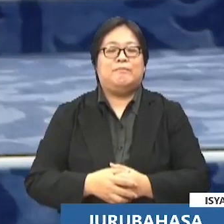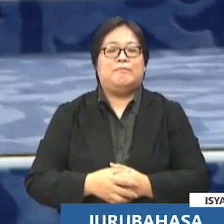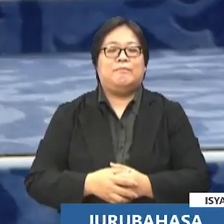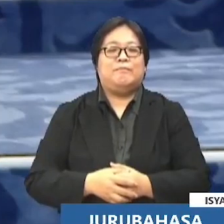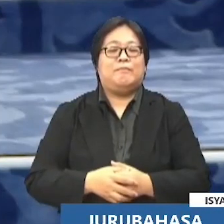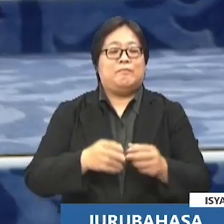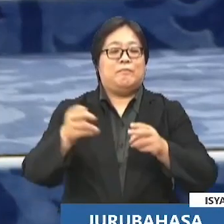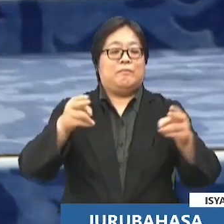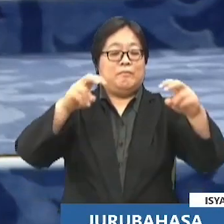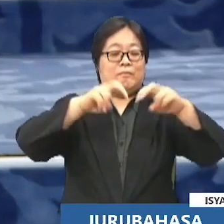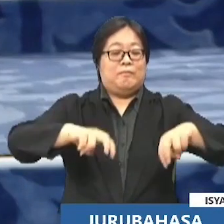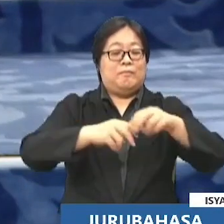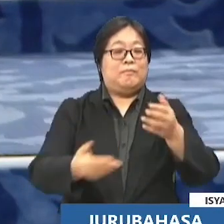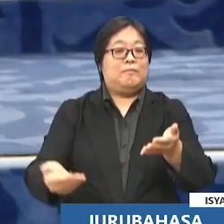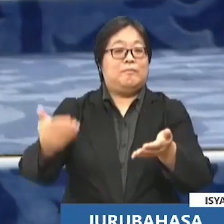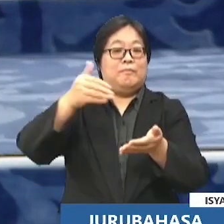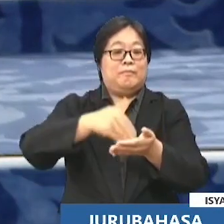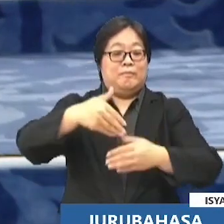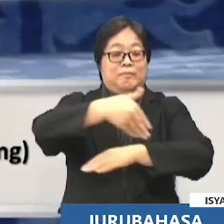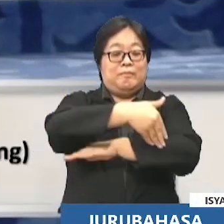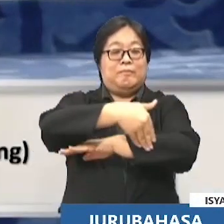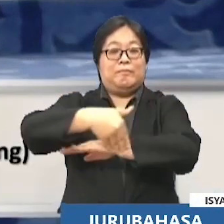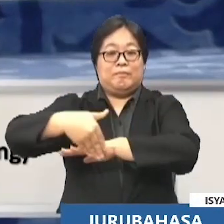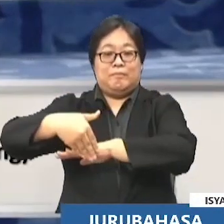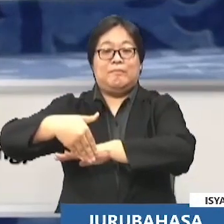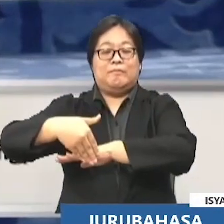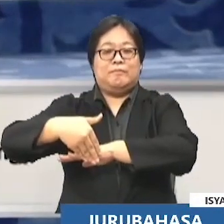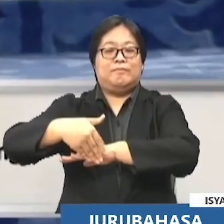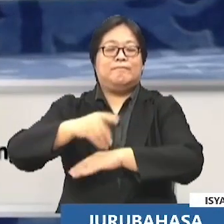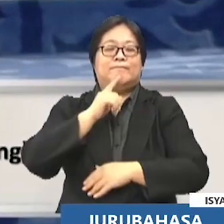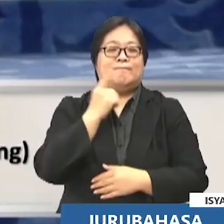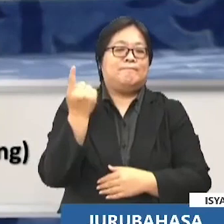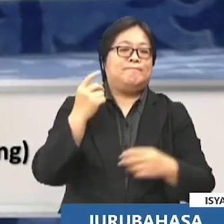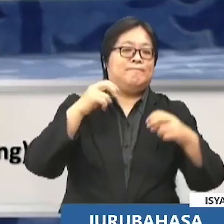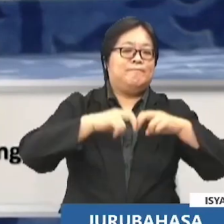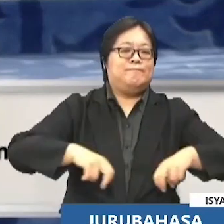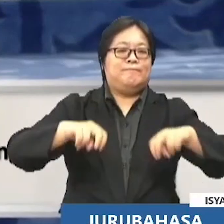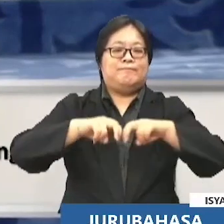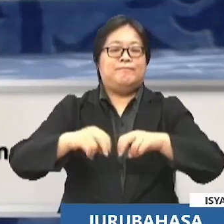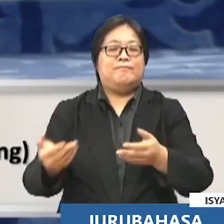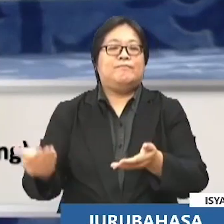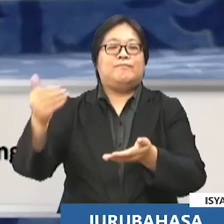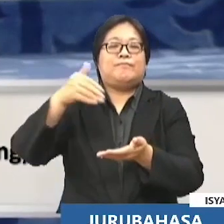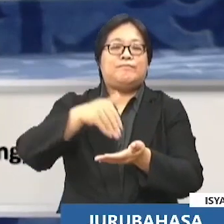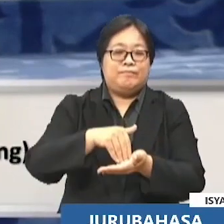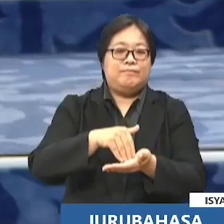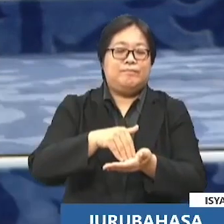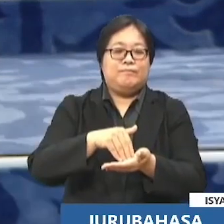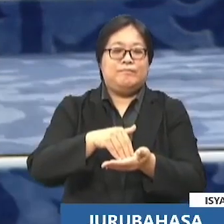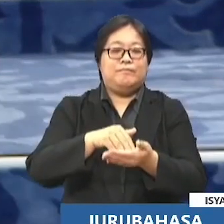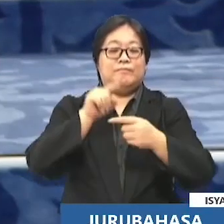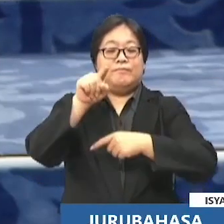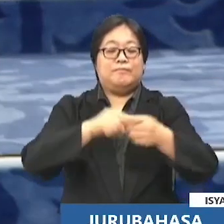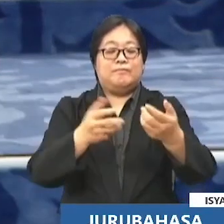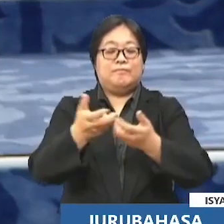urusan kajian smule kesempatan merupakan satu kajian smule bahwa